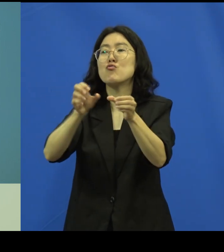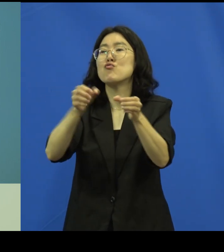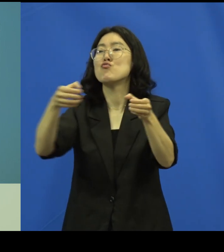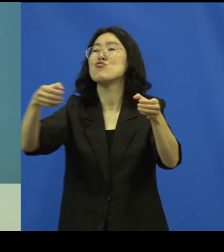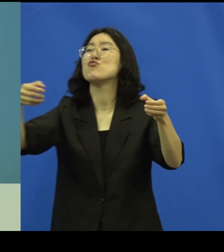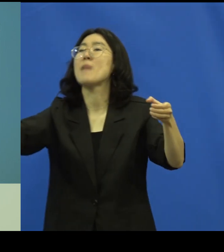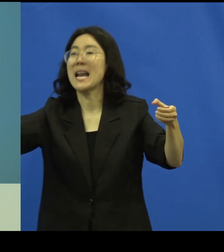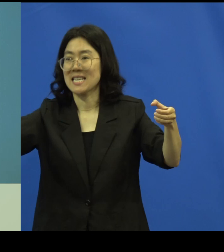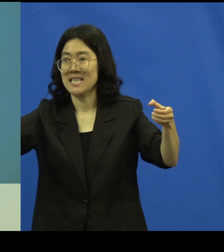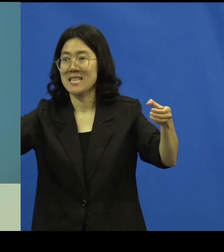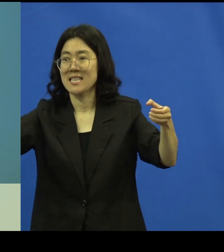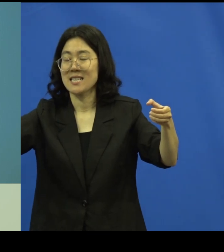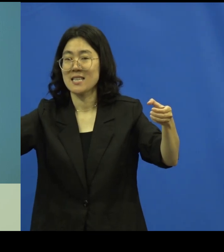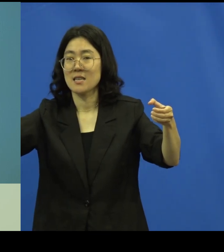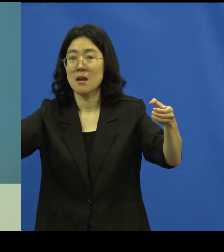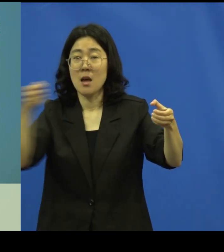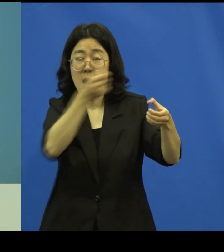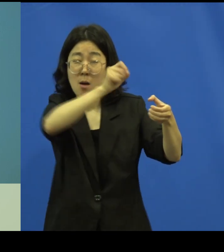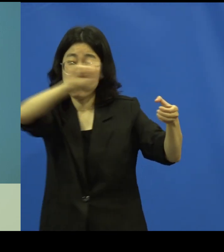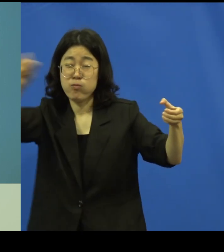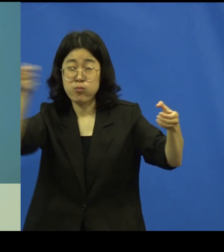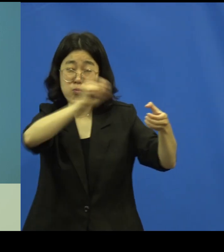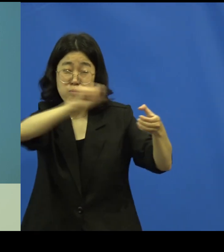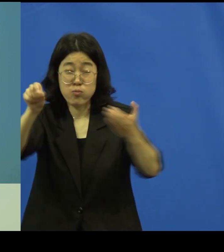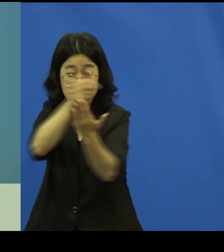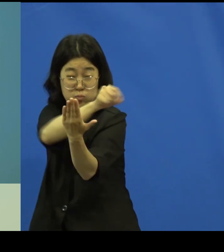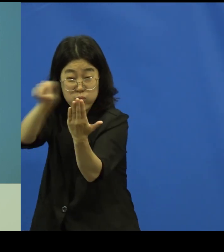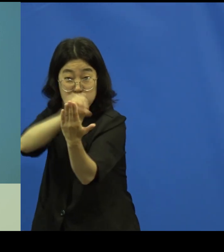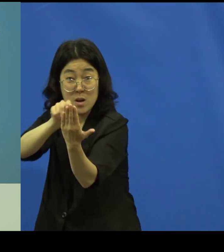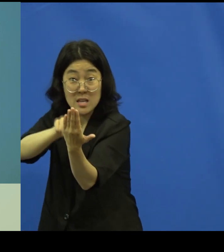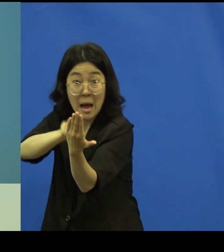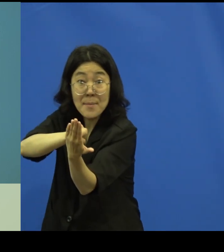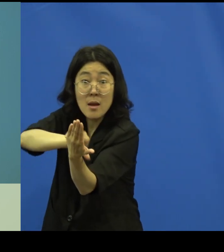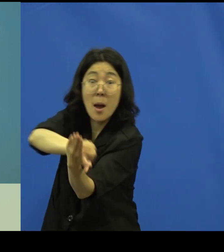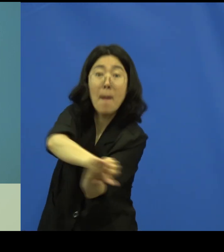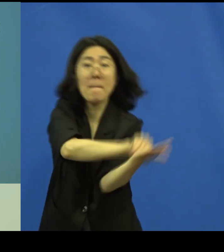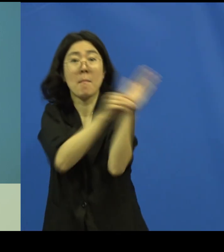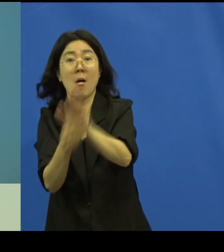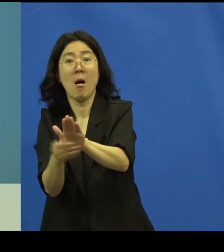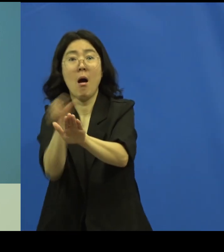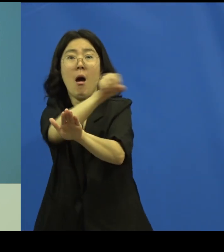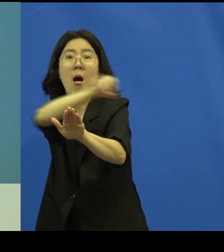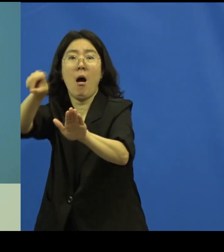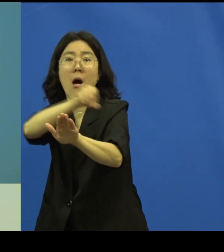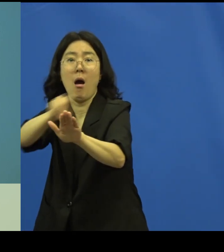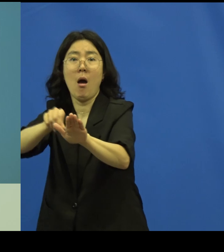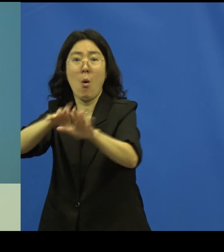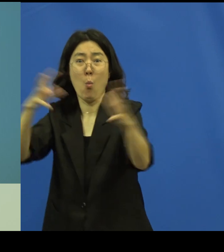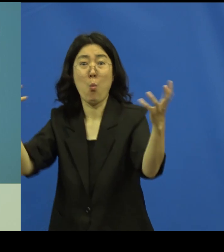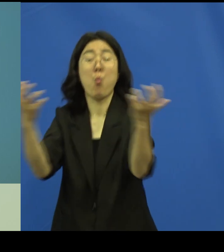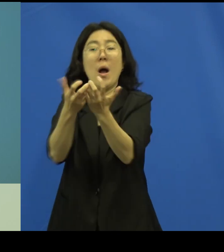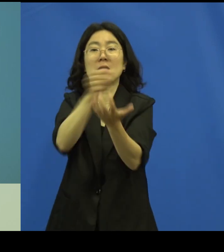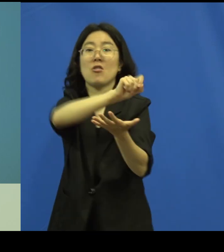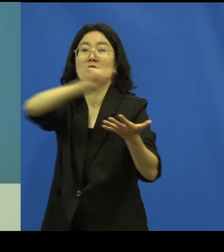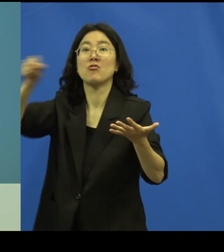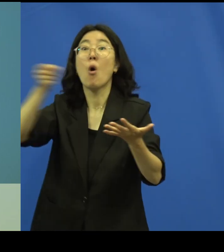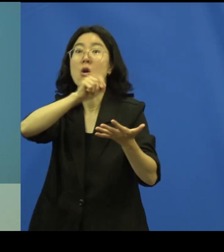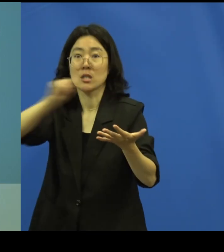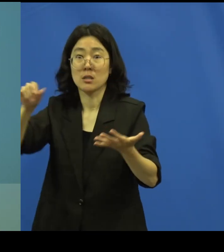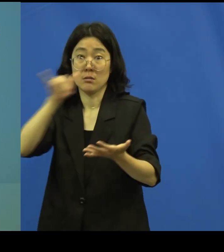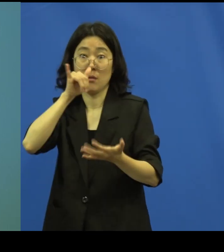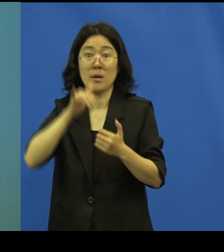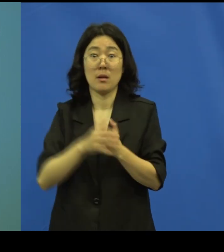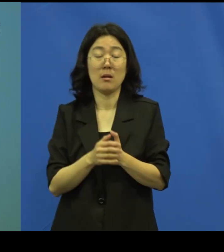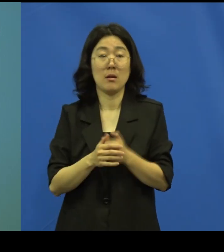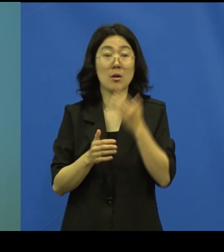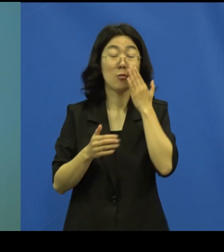있다는 거죠. 안팎으로 섰고 7인으로 봉하였다. 자, 요한은 두루마리 책을 보았습니다. 오늘날